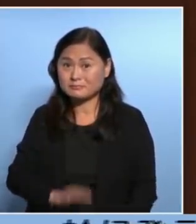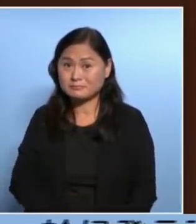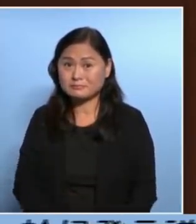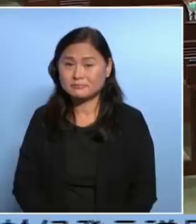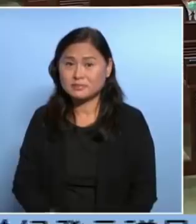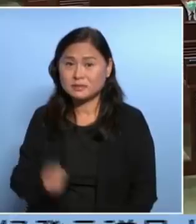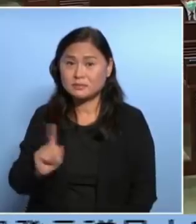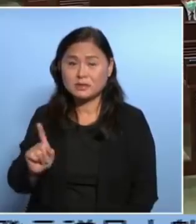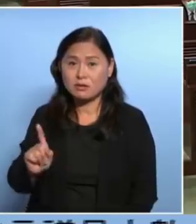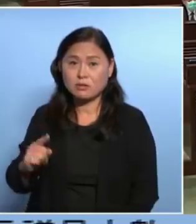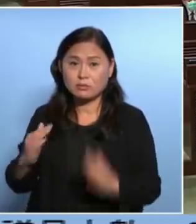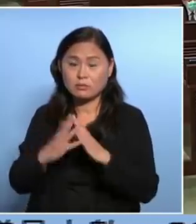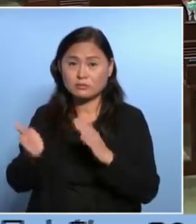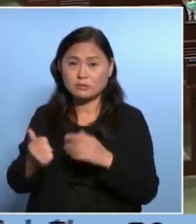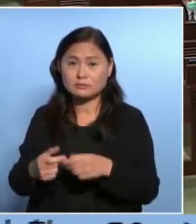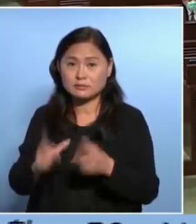長？